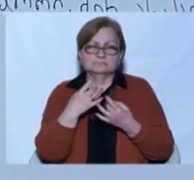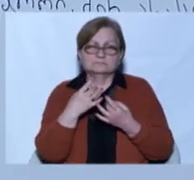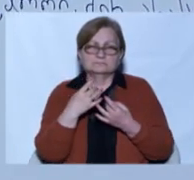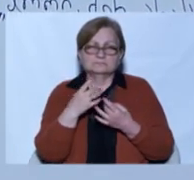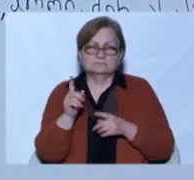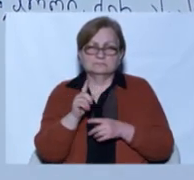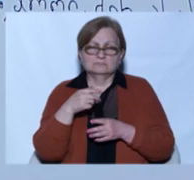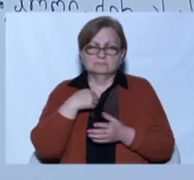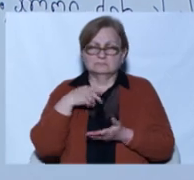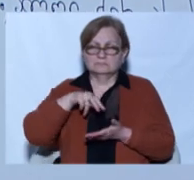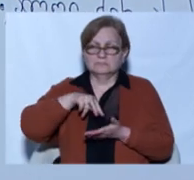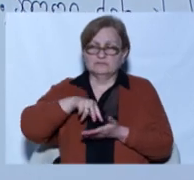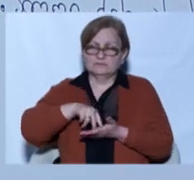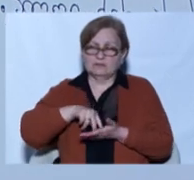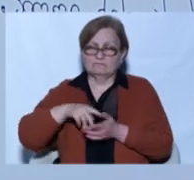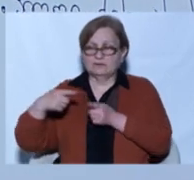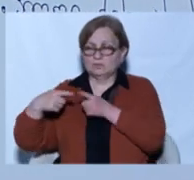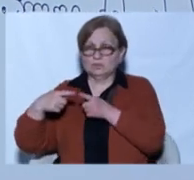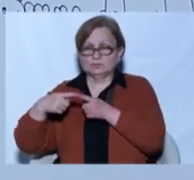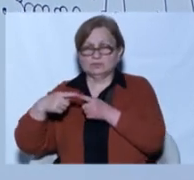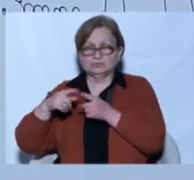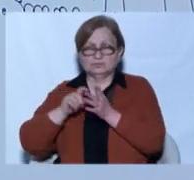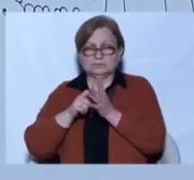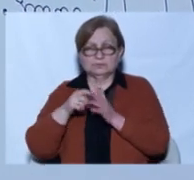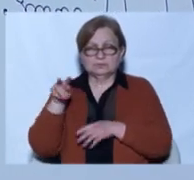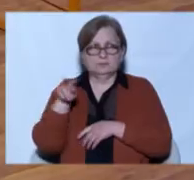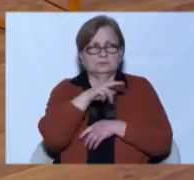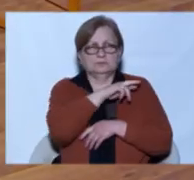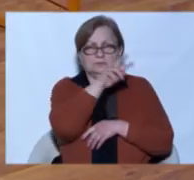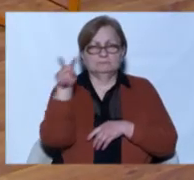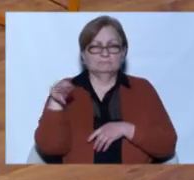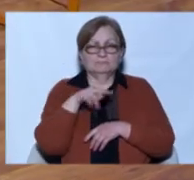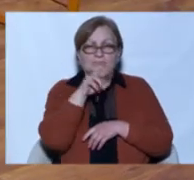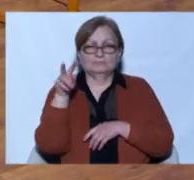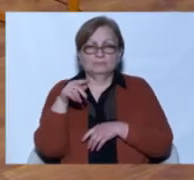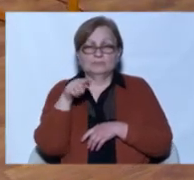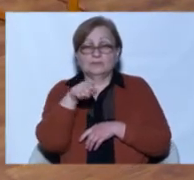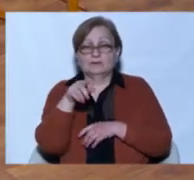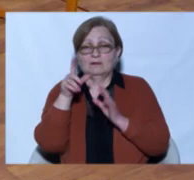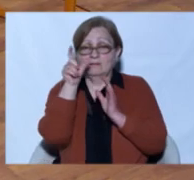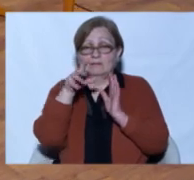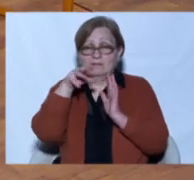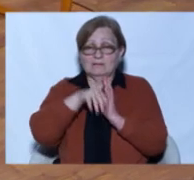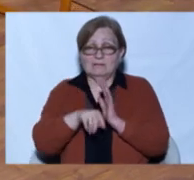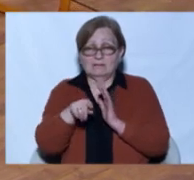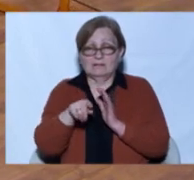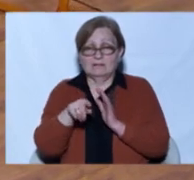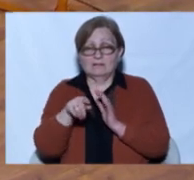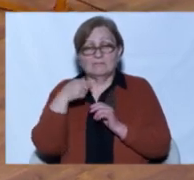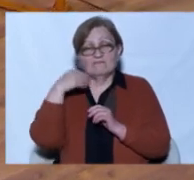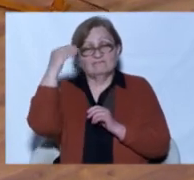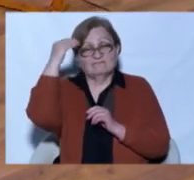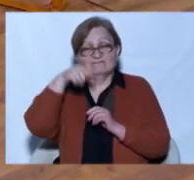იქნება. დგავარ ოთახის რომელიმე კუთხეში და ვიყურები ირგვლივ. ტექსტთან მიმართებით კი ამგვარად